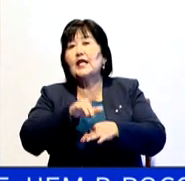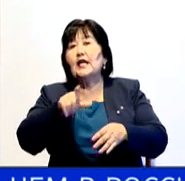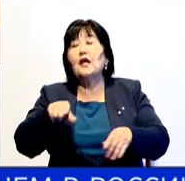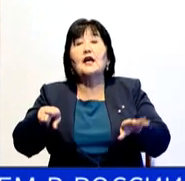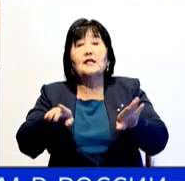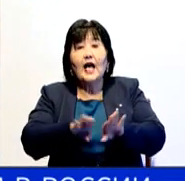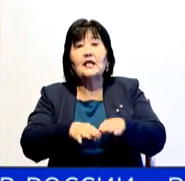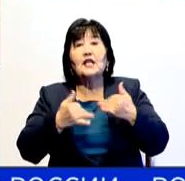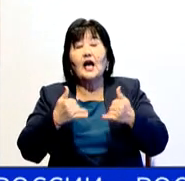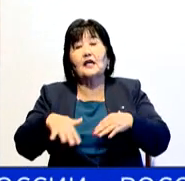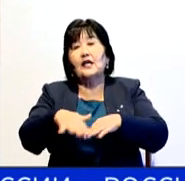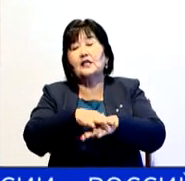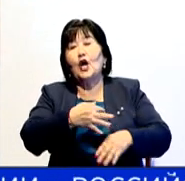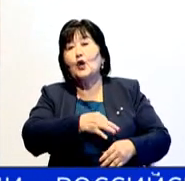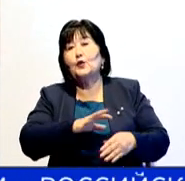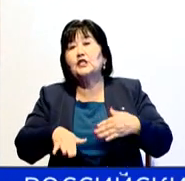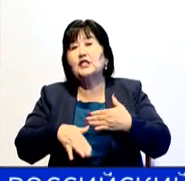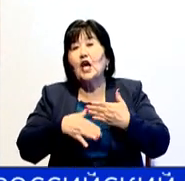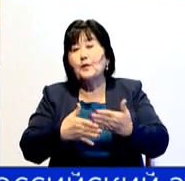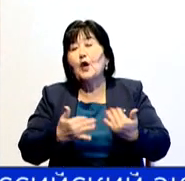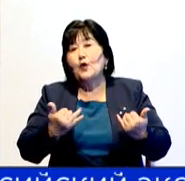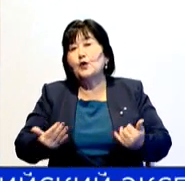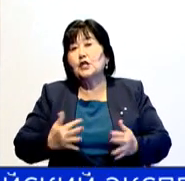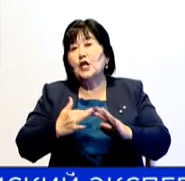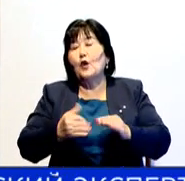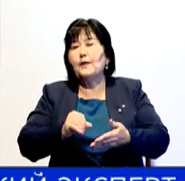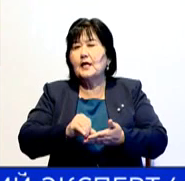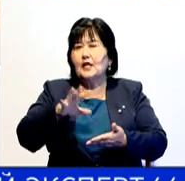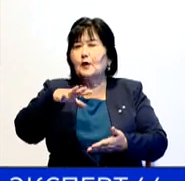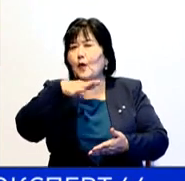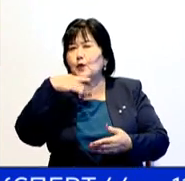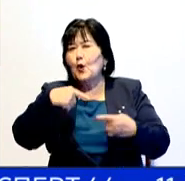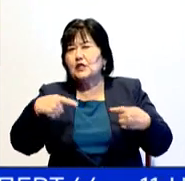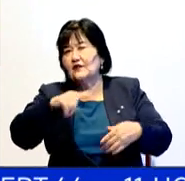Также оказана населению юридическая помощь. У жителей аула накопилось множество вопросов.